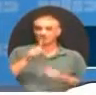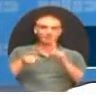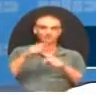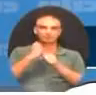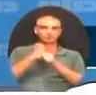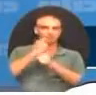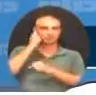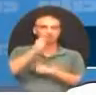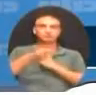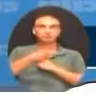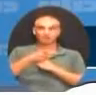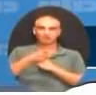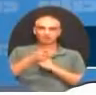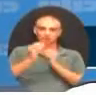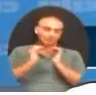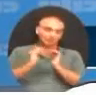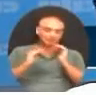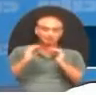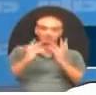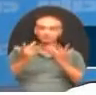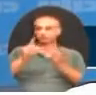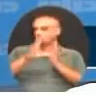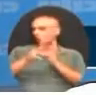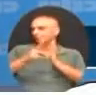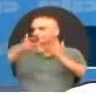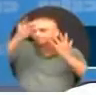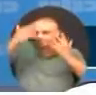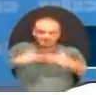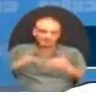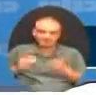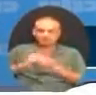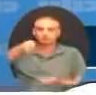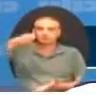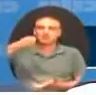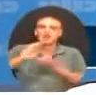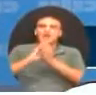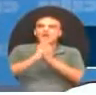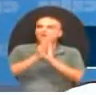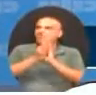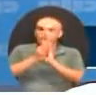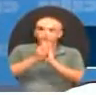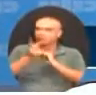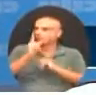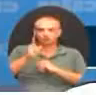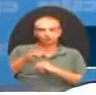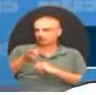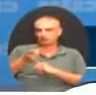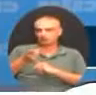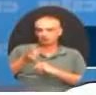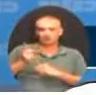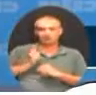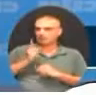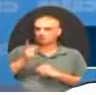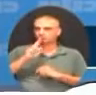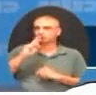שלפעמים מבצע פשע חקלאי קטן באופן יחסי, שגונב ארגז או שק אבוקדו, לא צריכים